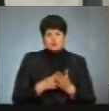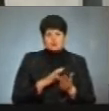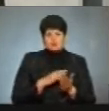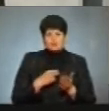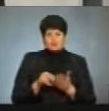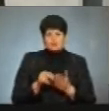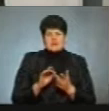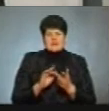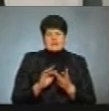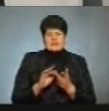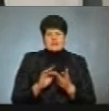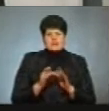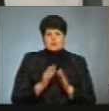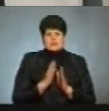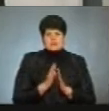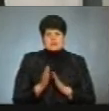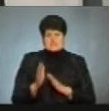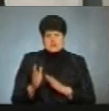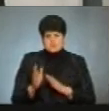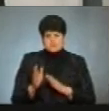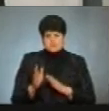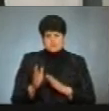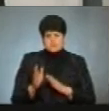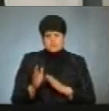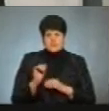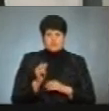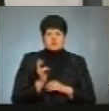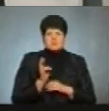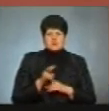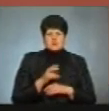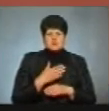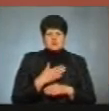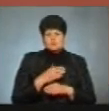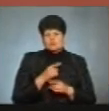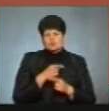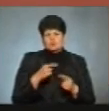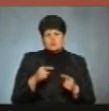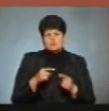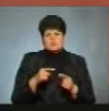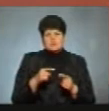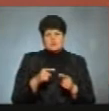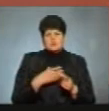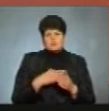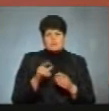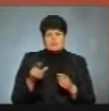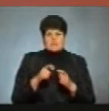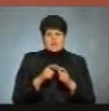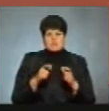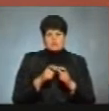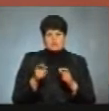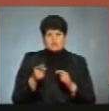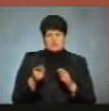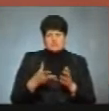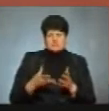були закуплені електронні системи. Тобто може прийти будь-який громадянин карточкою